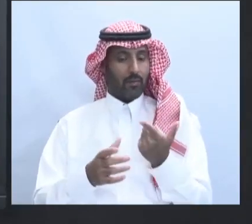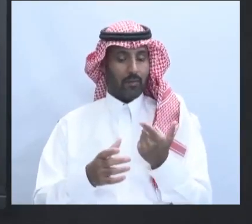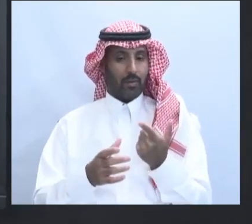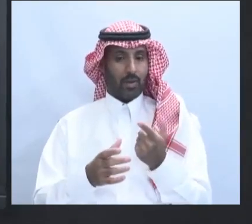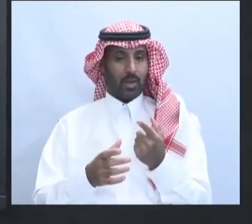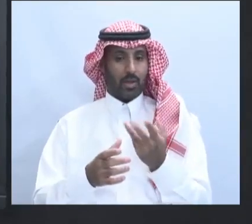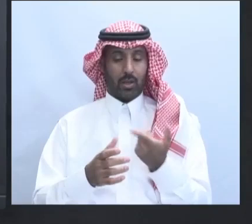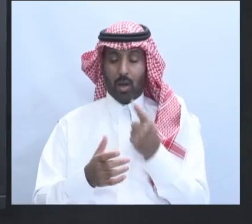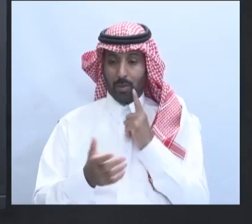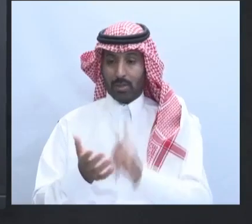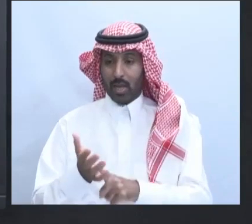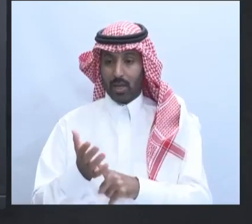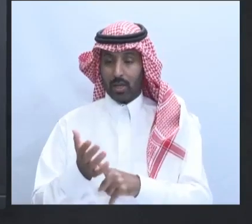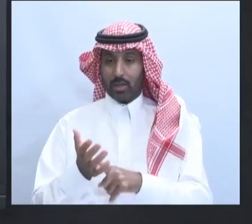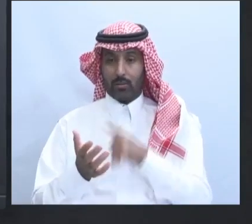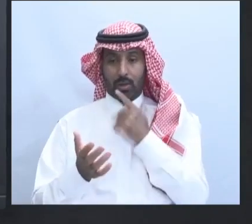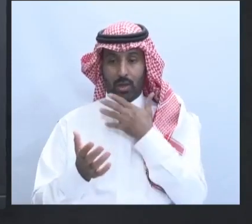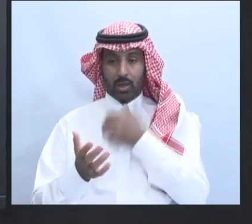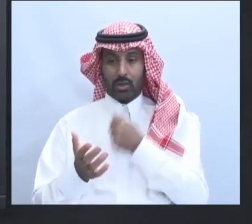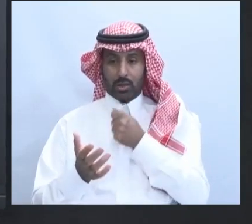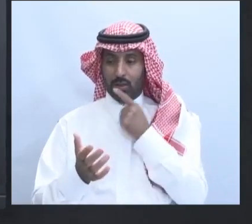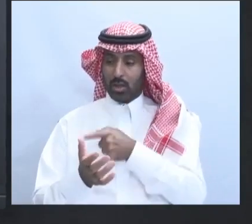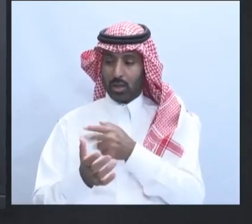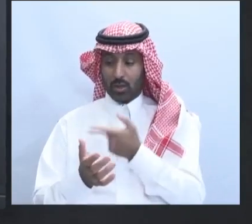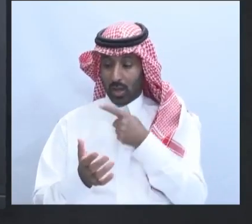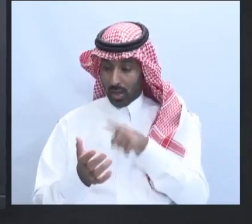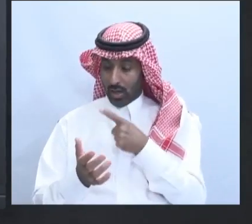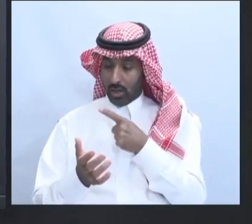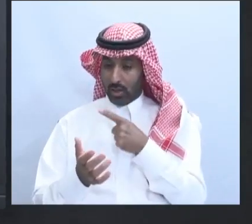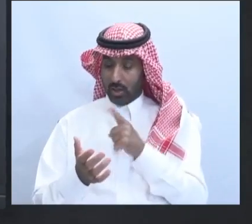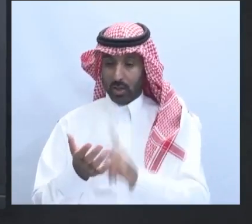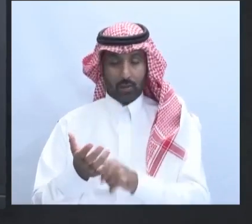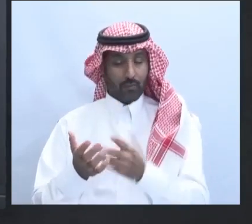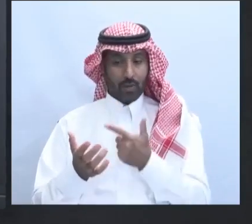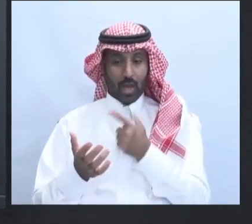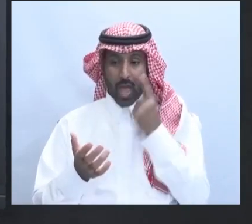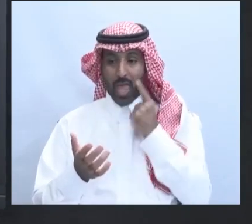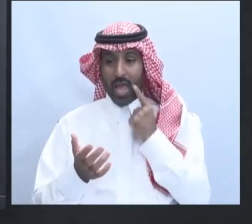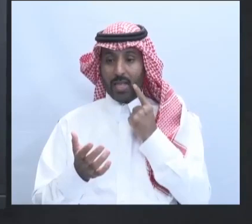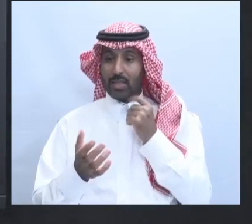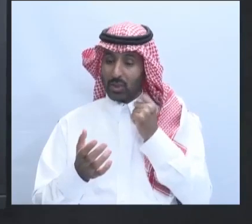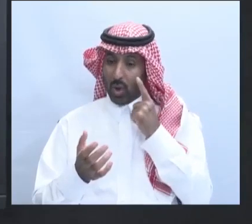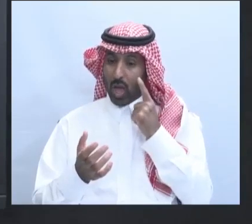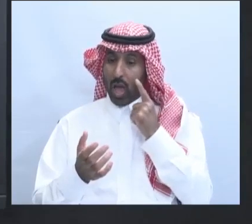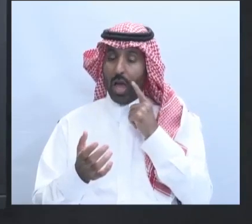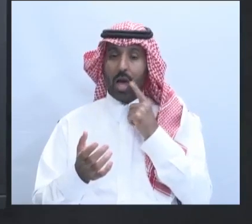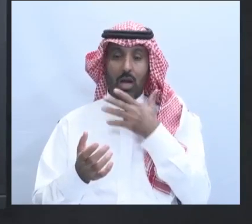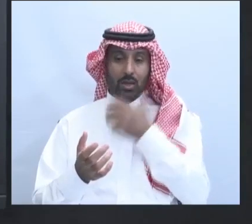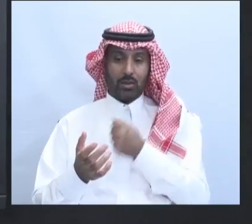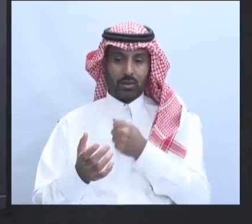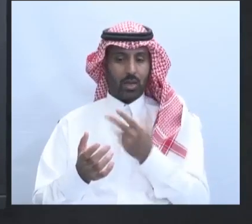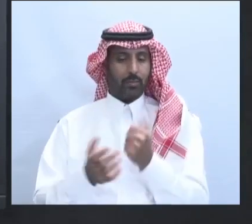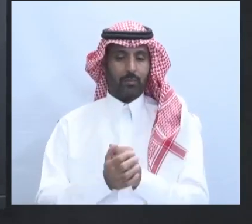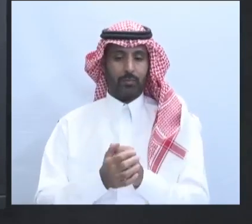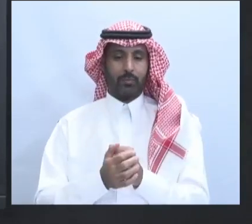تثبت من الروايه في حياه النبي صلى الله عليه وسلم ما الجواب عن هذا السؤال الجواب ايها الطلاب